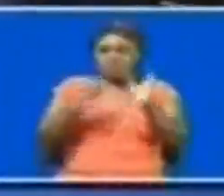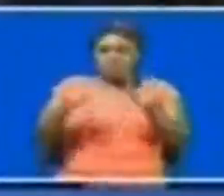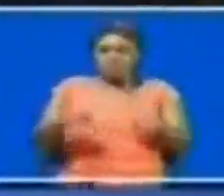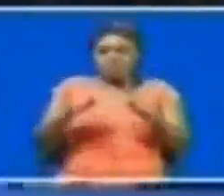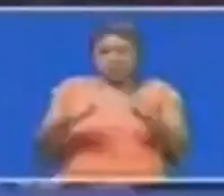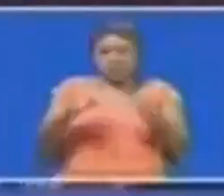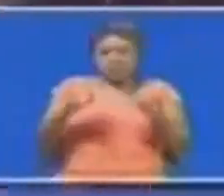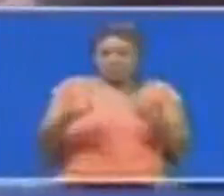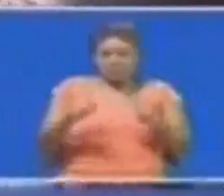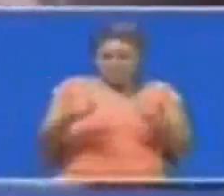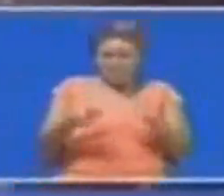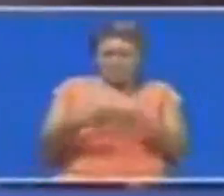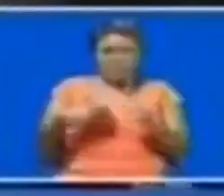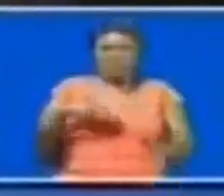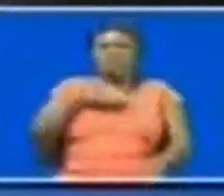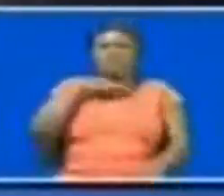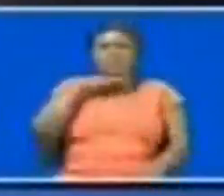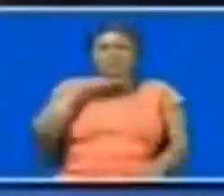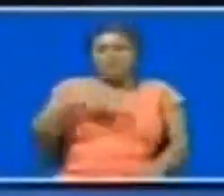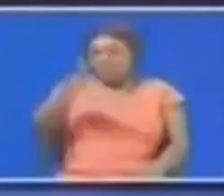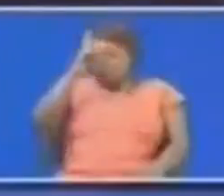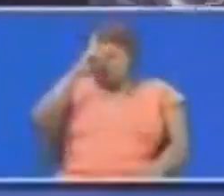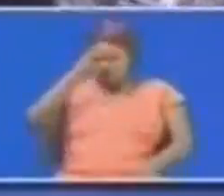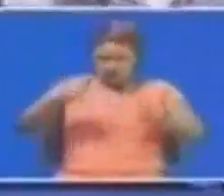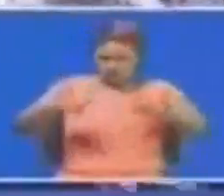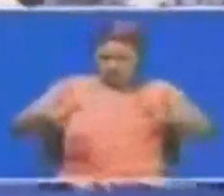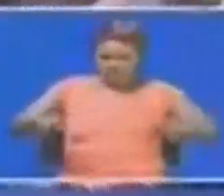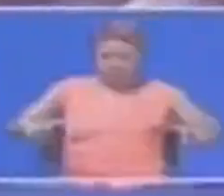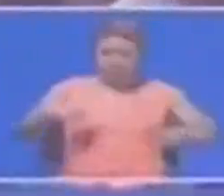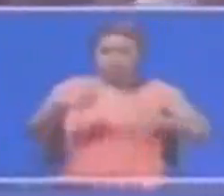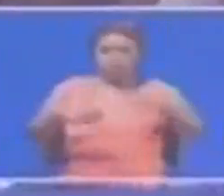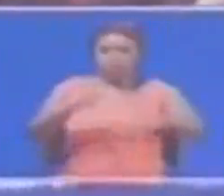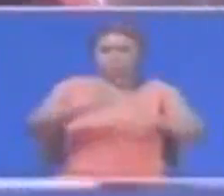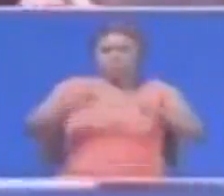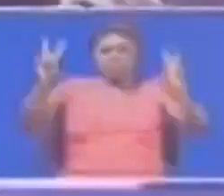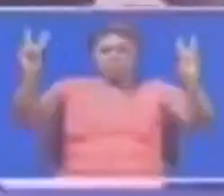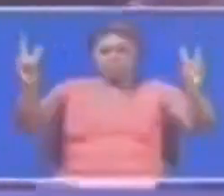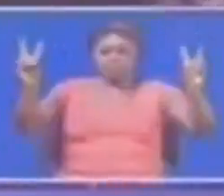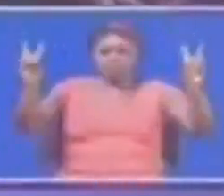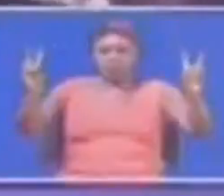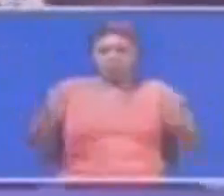huenda alipambana kabla ya mauaji yake. Polisi wanaendelea na uchunguzi kuhusiana na swala hilo.